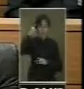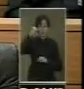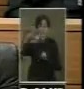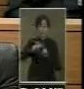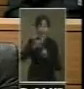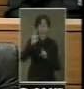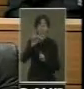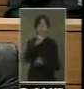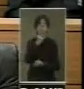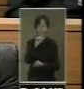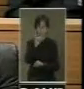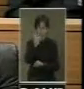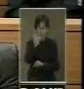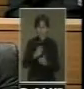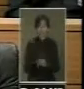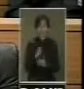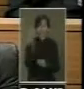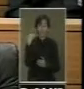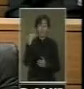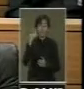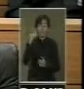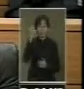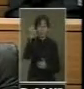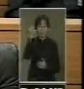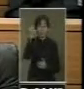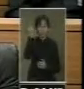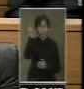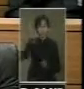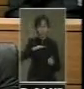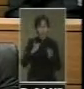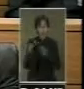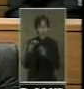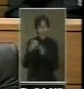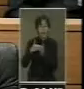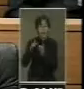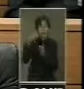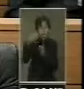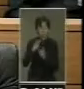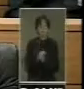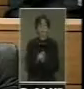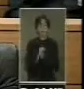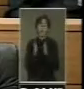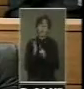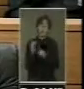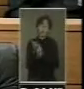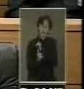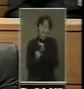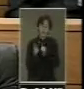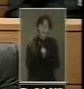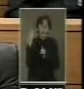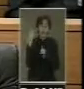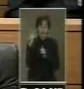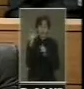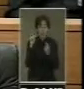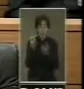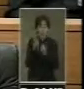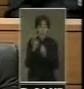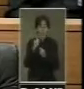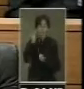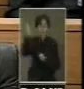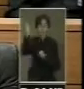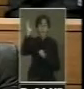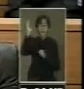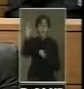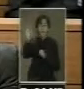แต่มันแปลกมากครับตั้งแต่ล้มทักษิณมวลชนที่มานี่คุณสนธินั้นก่อนจะล้มทักษิณต้องไปปราศัยที่